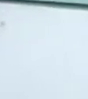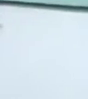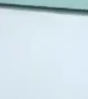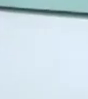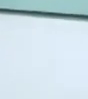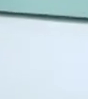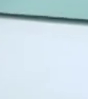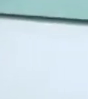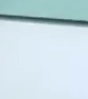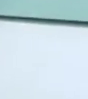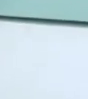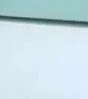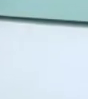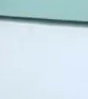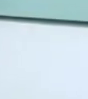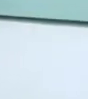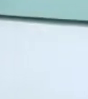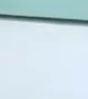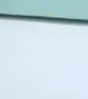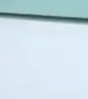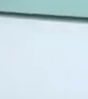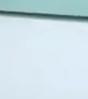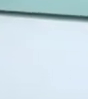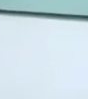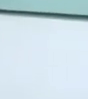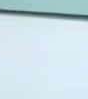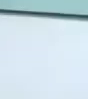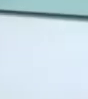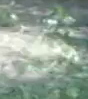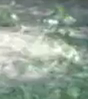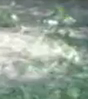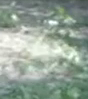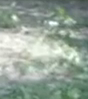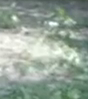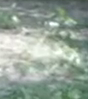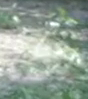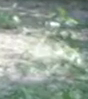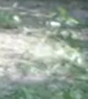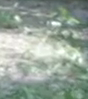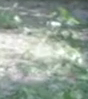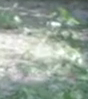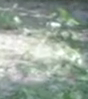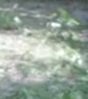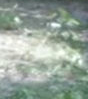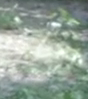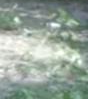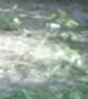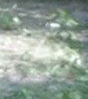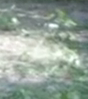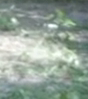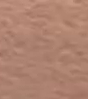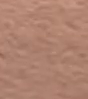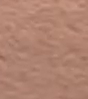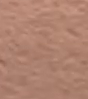meine Eltern herkommen, aus Frankreich, wo ich aufgewachsen bin und Österreich, wo ich jetzt wohne. Para mim é o meu mesto, onde posso ser sempre sama